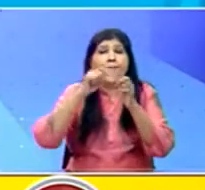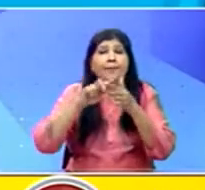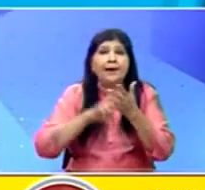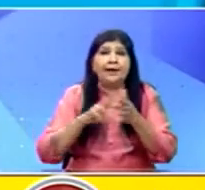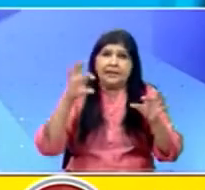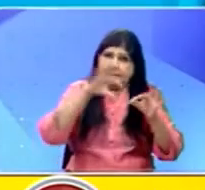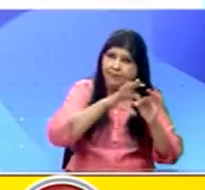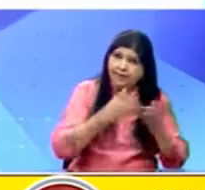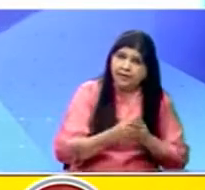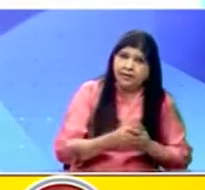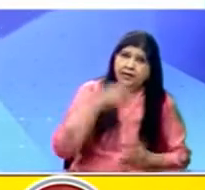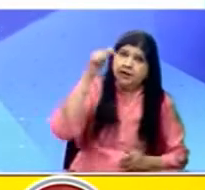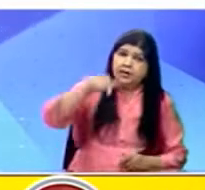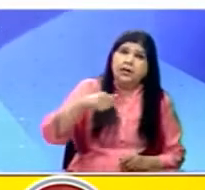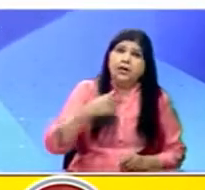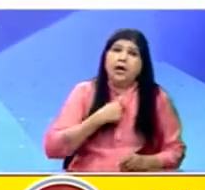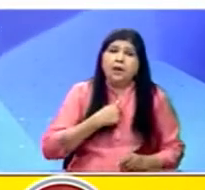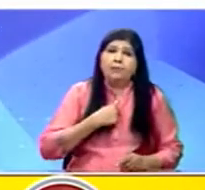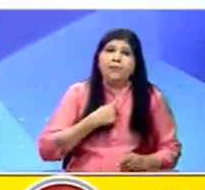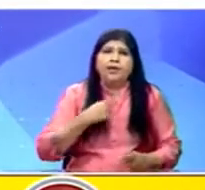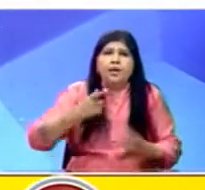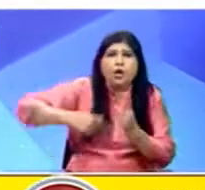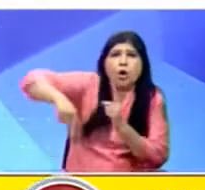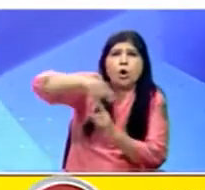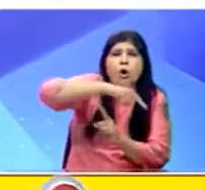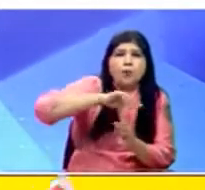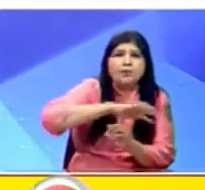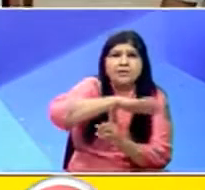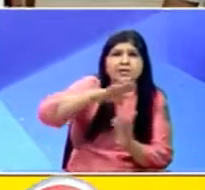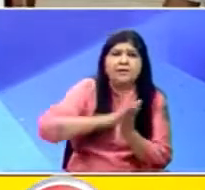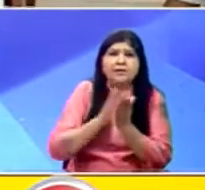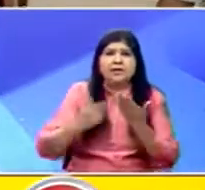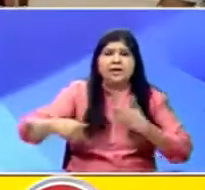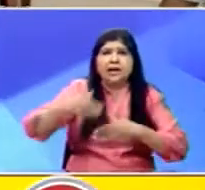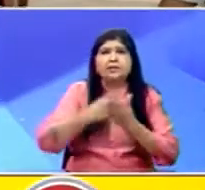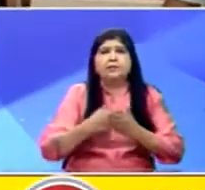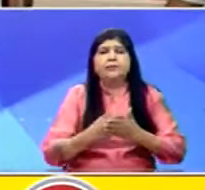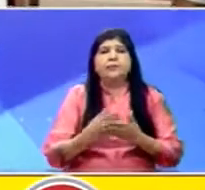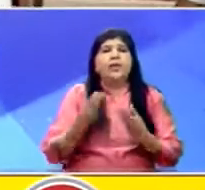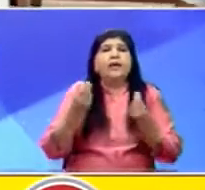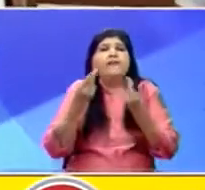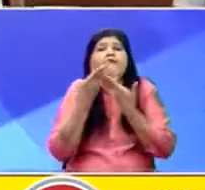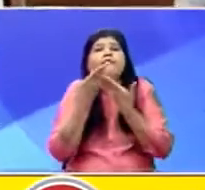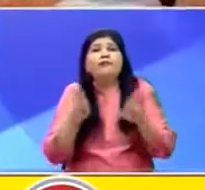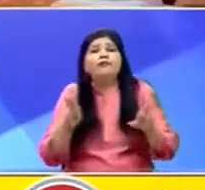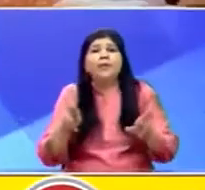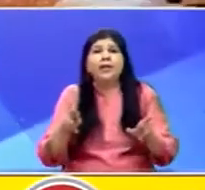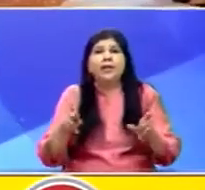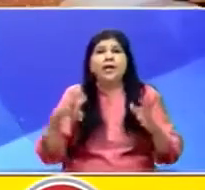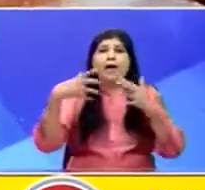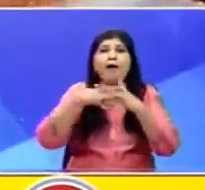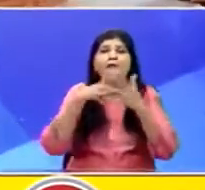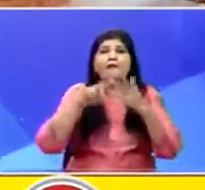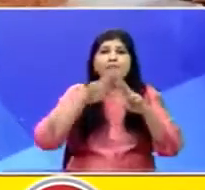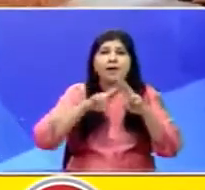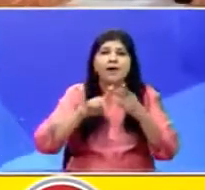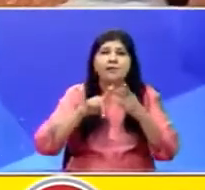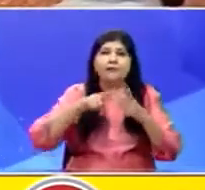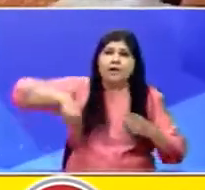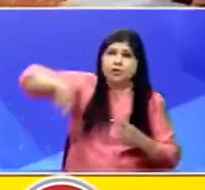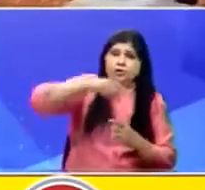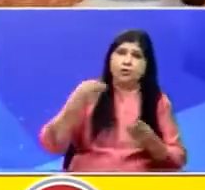ओम प्रकाश जी ने अपने कॉमन सर्विस सेंटर के आसपास निशुल्क वाईफाई जोन का भी निर्माण किया है,